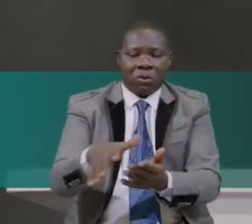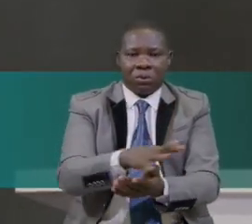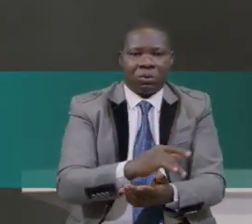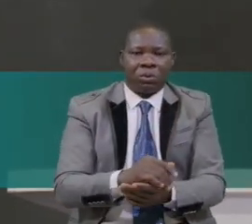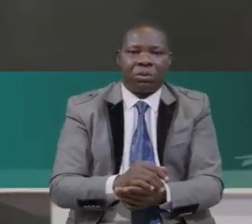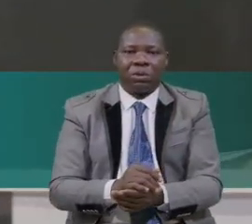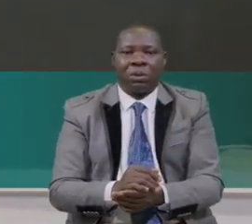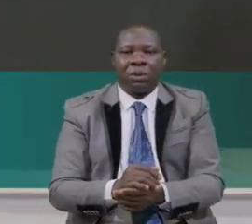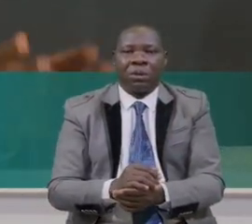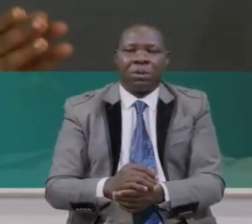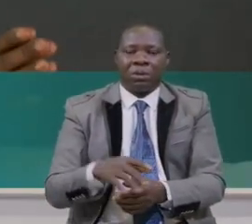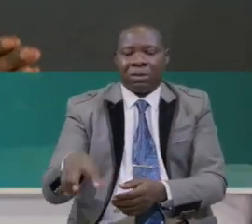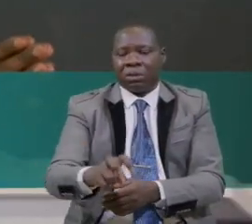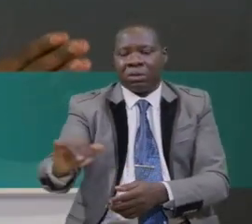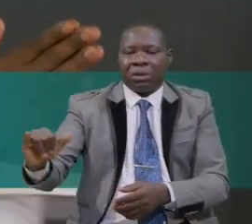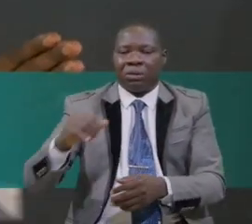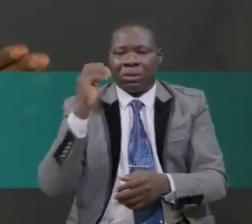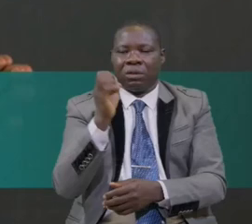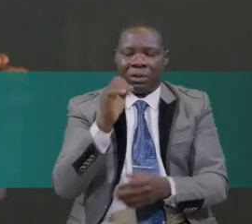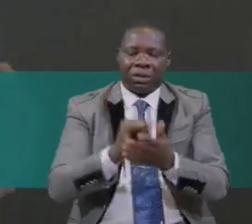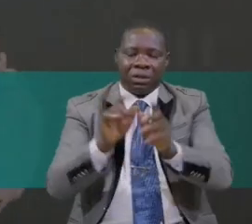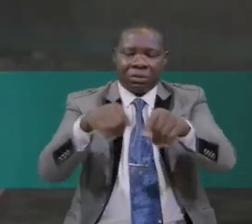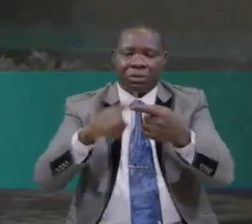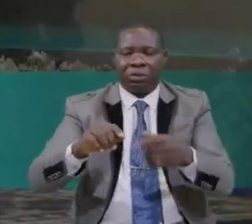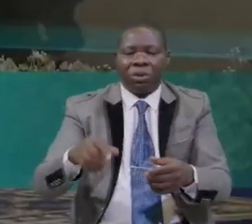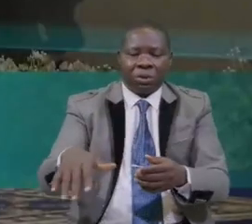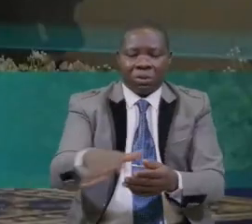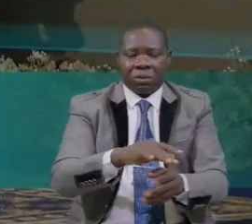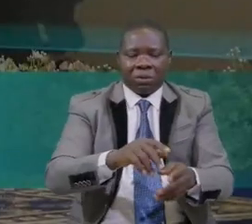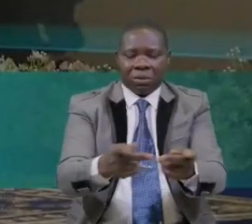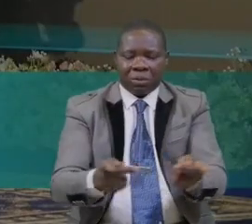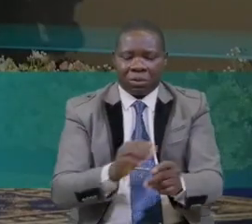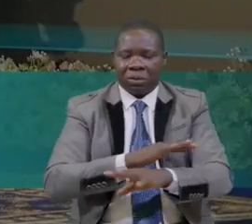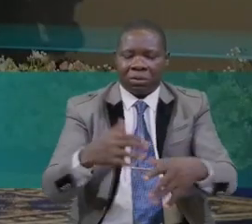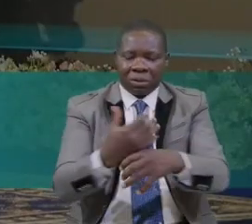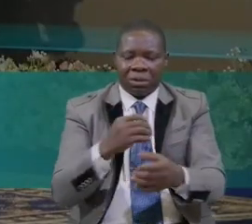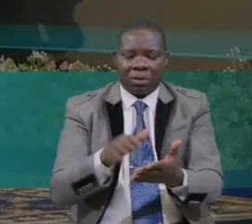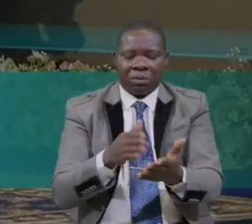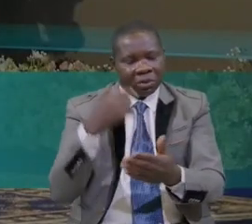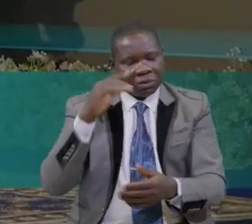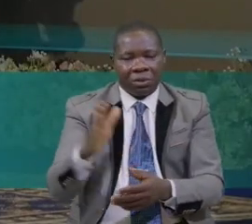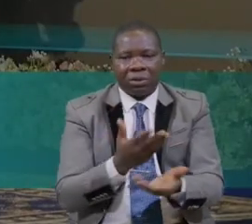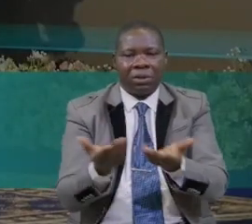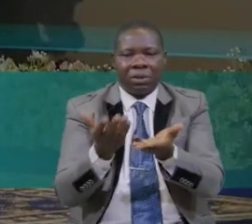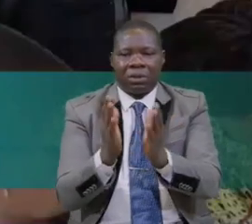à ces voyageurs itinérants qui sont allés partout, ne prenez pas de l'argent pour votre service. Il y a des gens aujourd'hui,